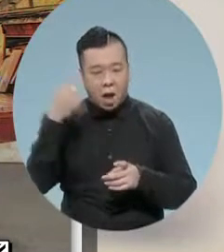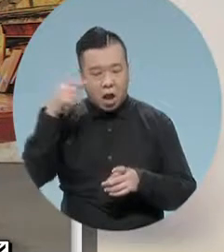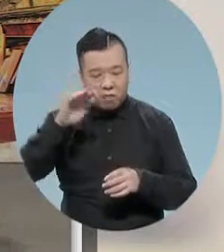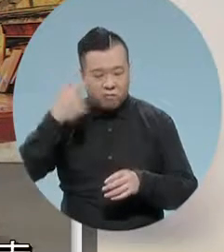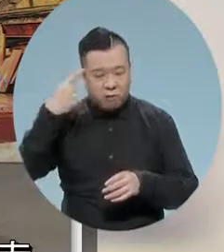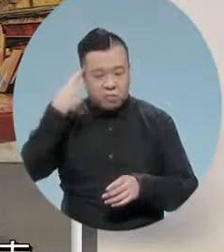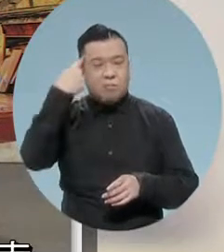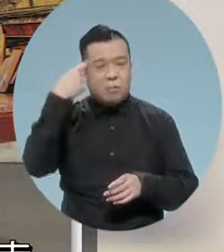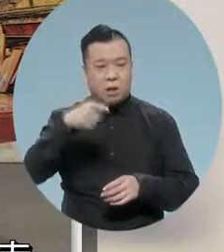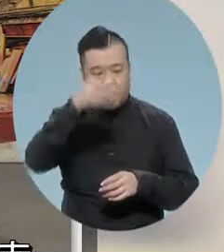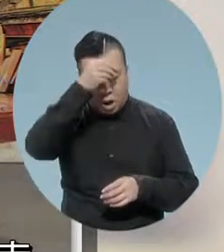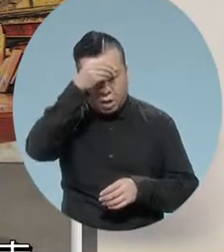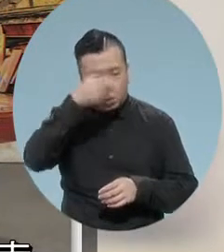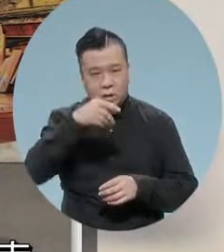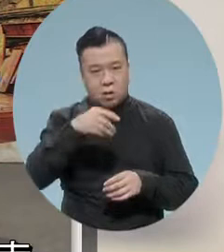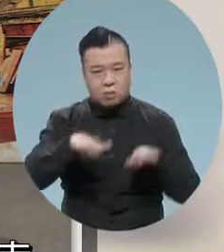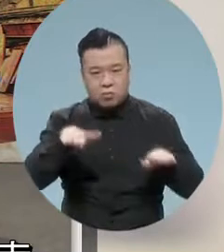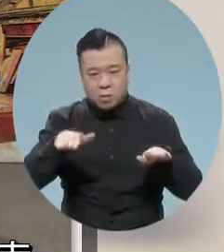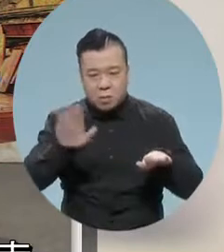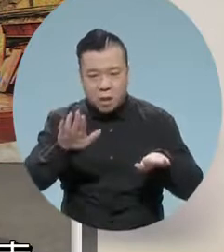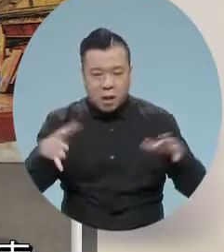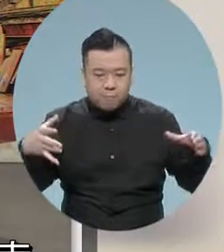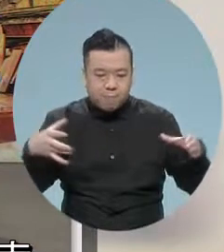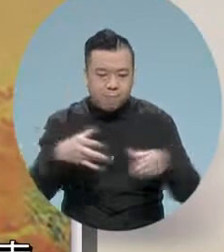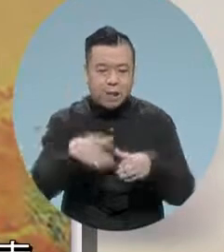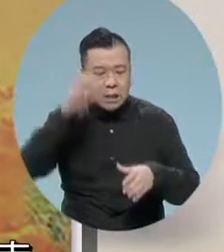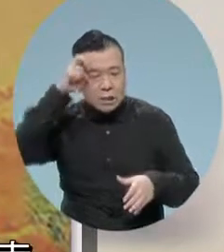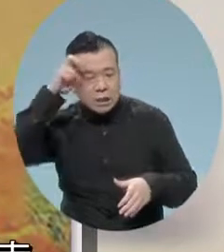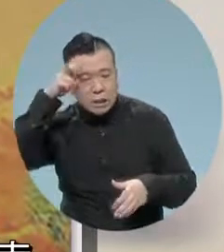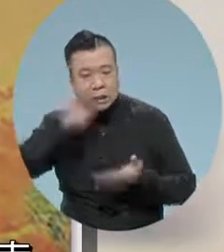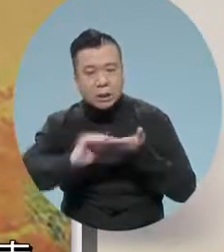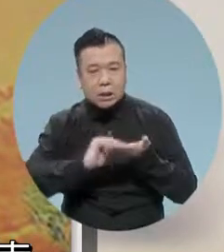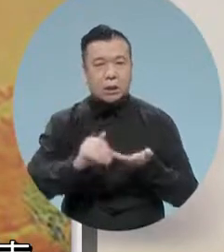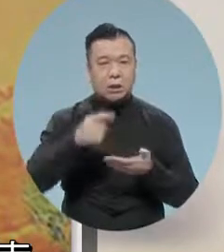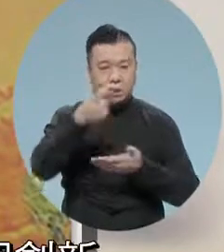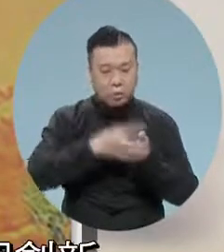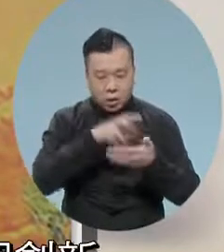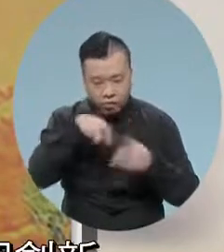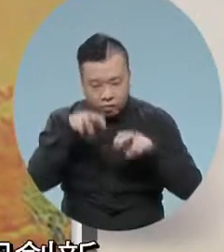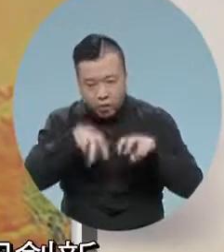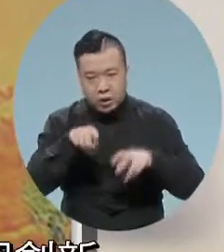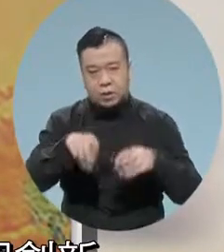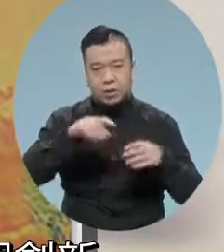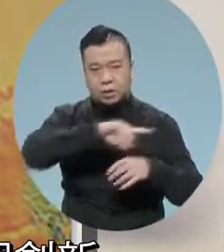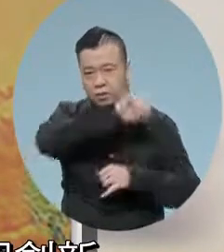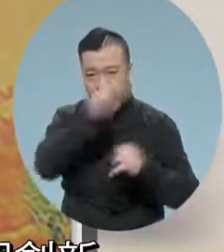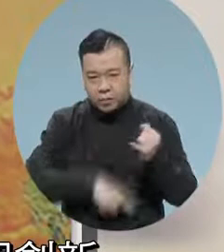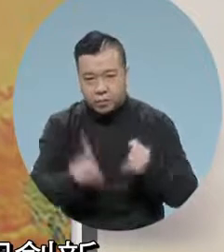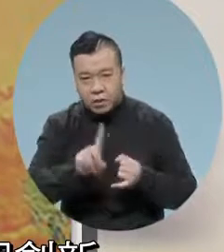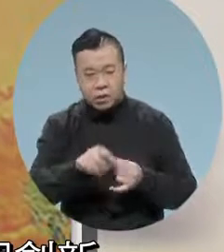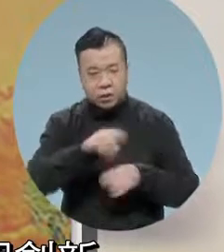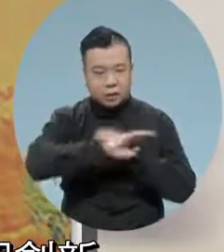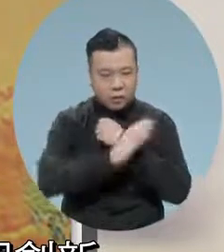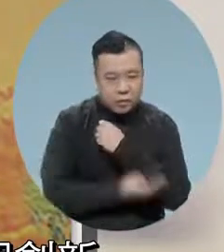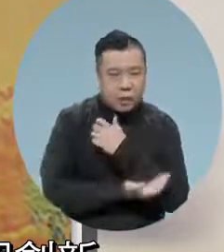學習，去到兩地嘅融合嘅思考，到制度嘅探索，到最終成為無論喺法律